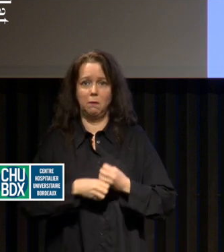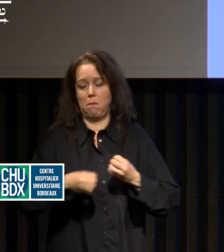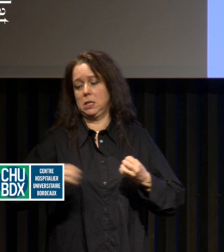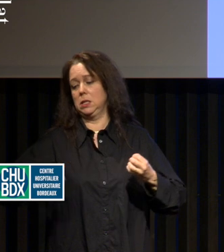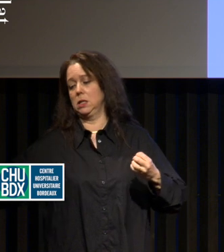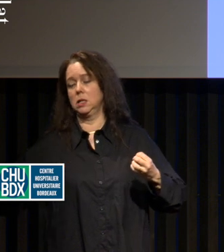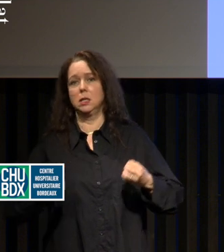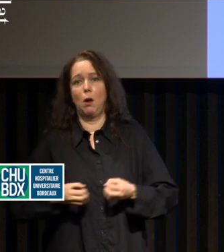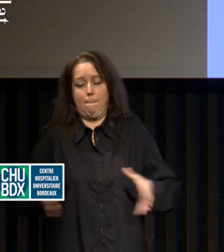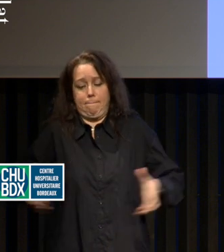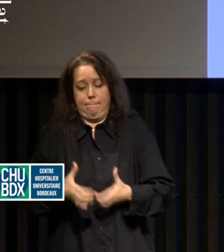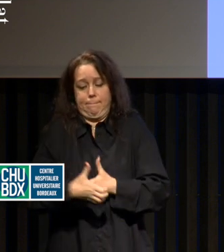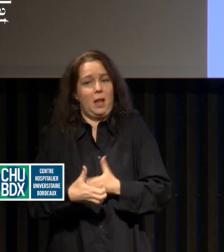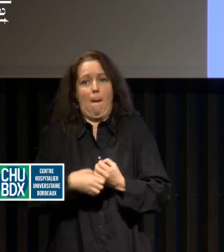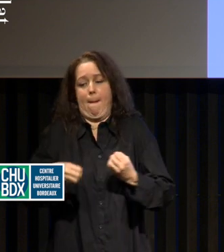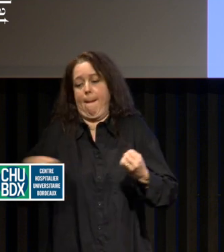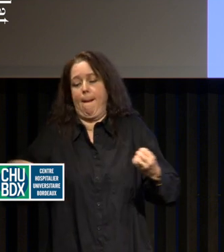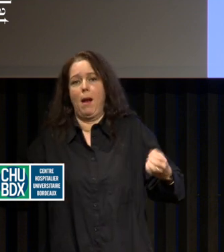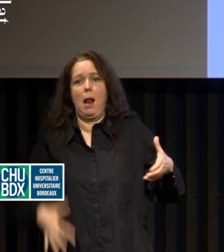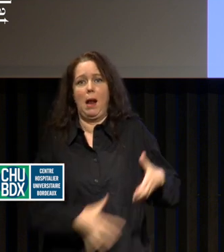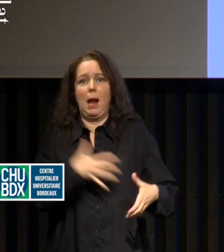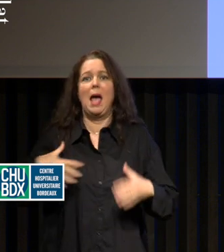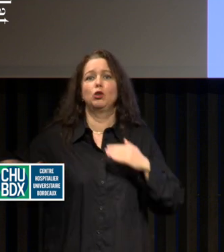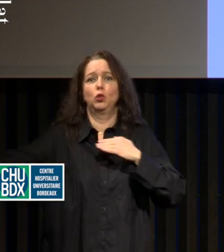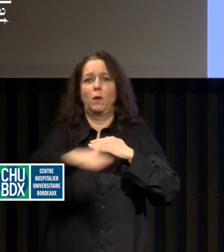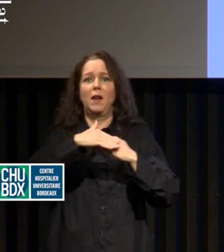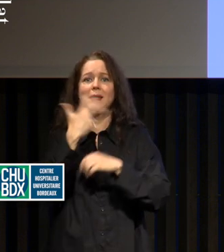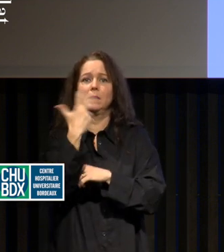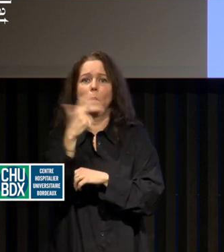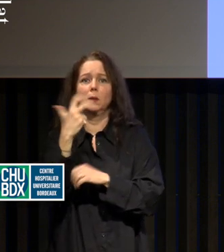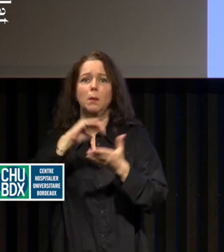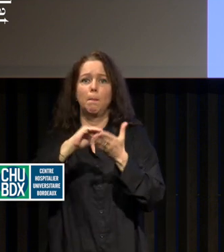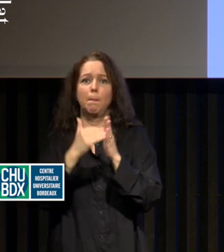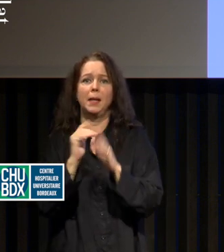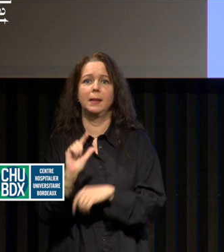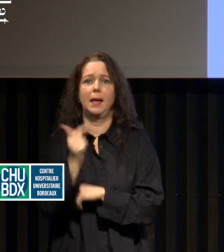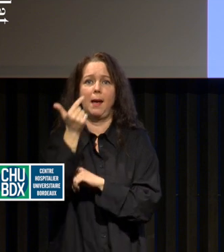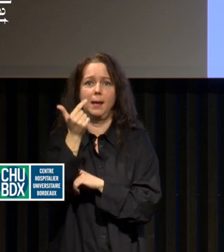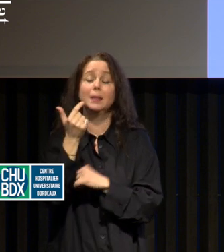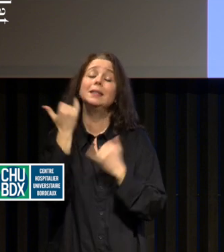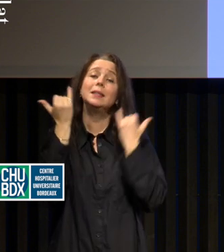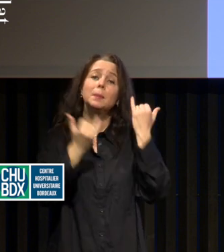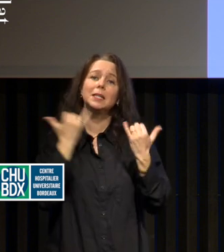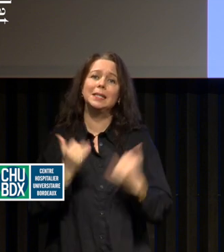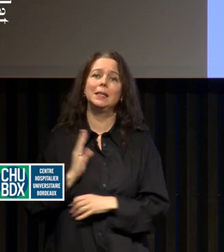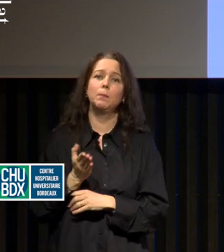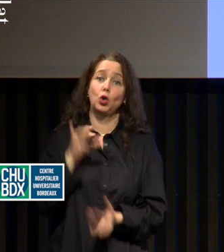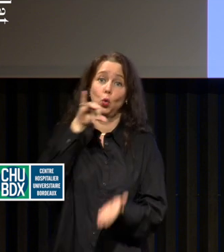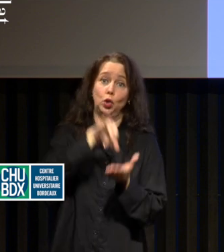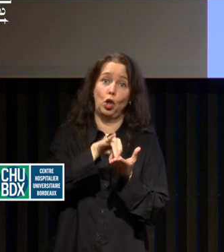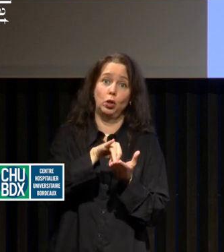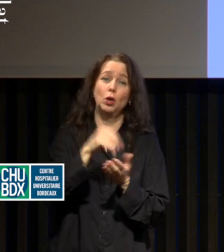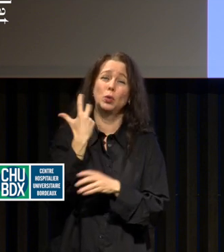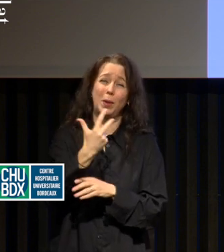complètement, on a une surface de 300 mètres carrés. Donc ici, vous voyez, on en a à Bordeaux-Centre. 300 mètres carrés à Bordeaux-Centre, c'est quand même quelque chose d'assez